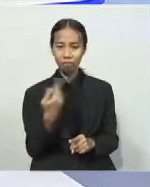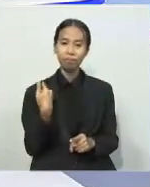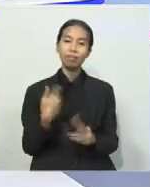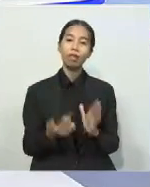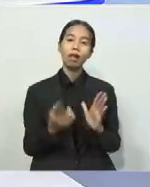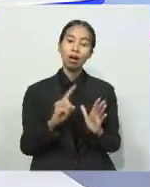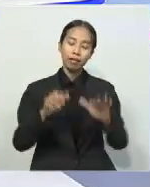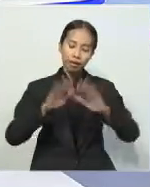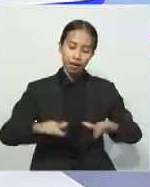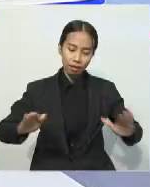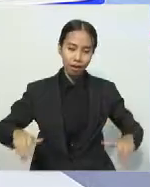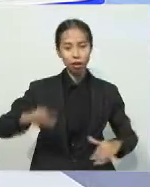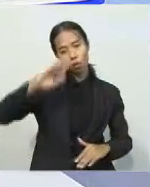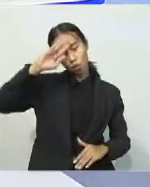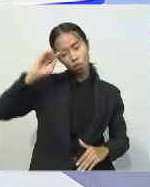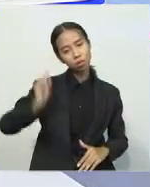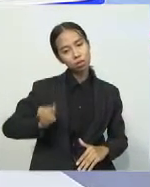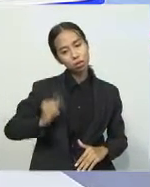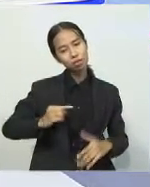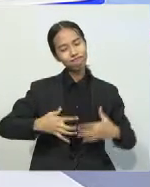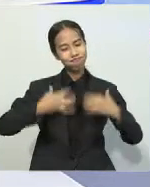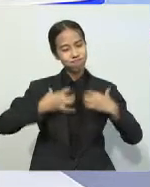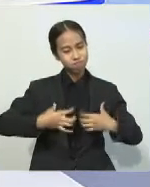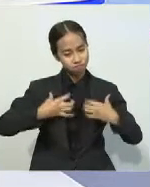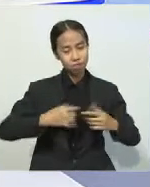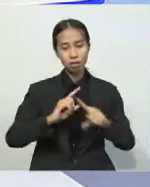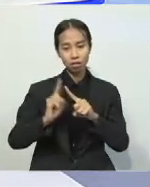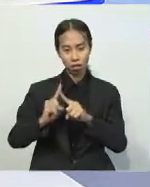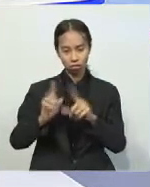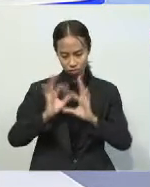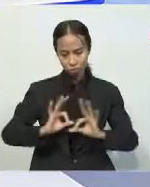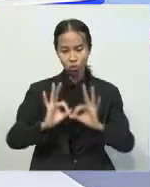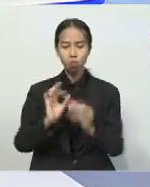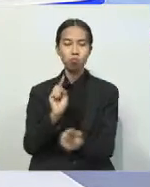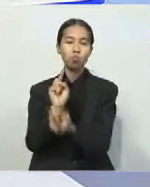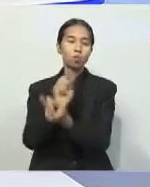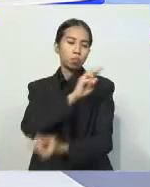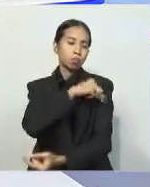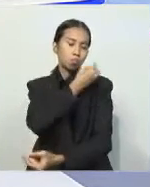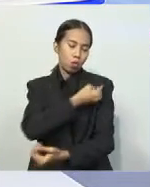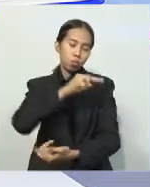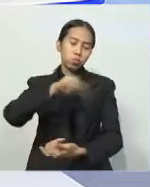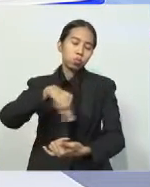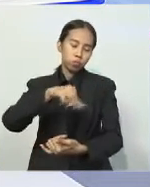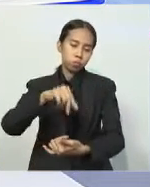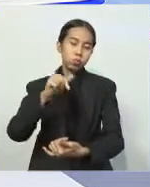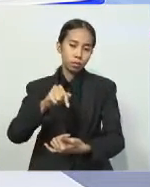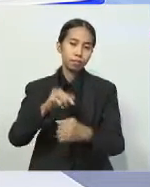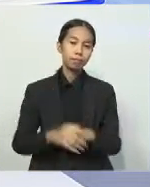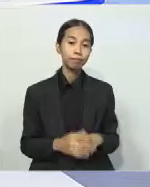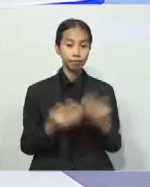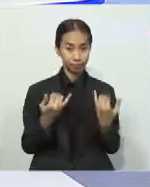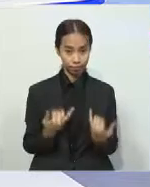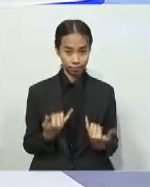เด็กหรือว่ามีโรคประจำตัวโรคเกี่ยวกับเรื่องของทางเดินหายใจควรปรึกษาแพทย์ทันทีค่ะ และที่สำคัญคือในแอปพลิเ